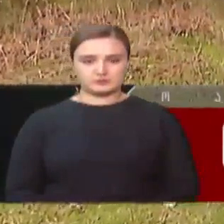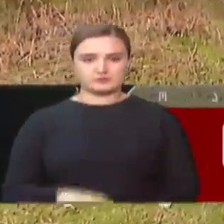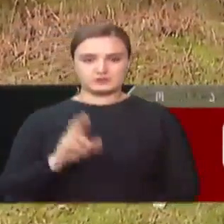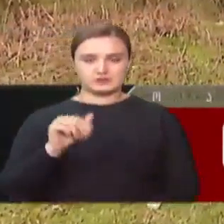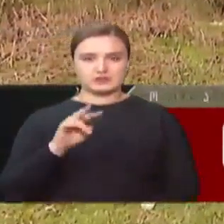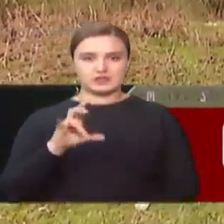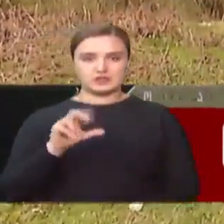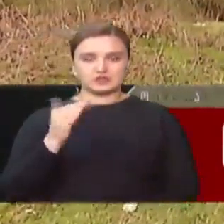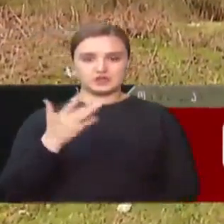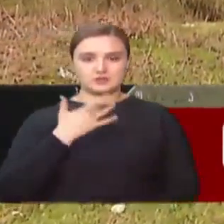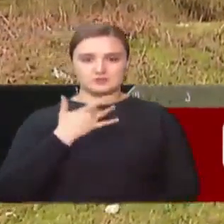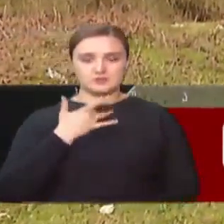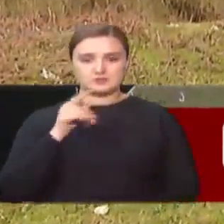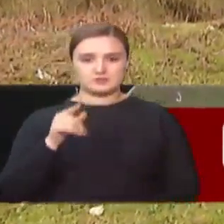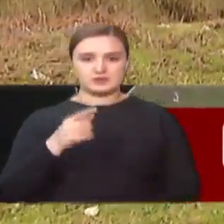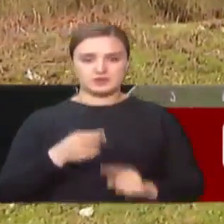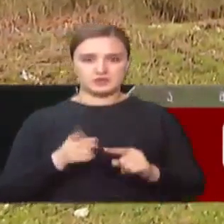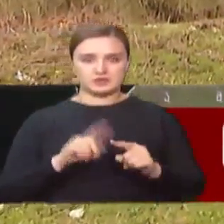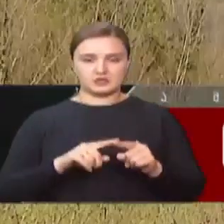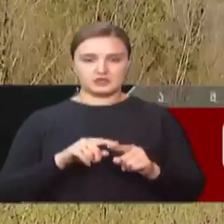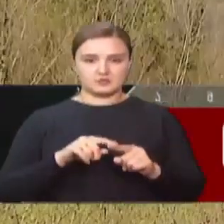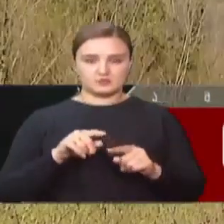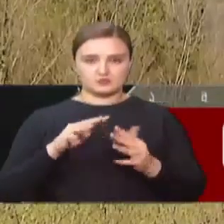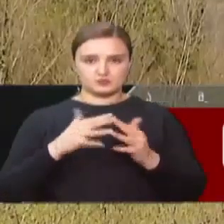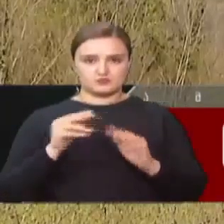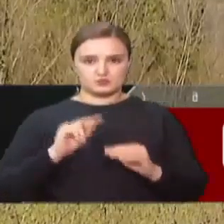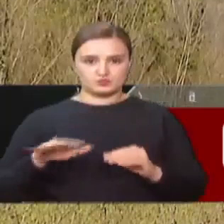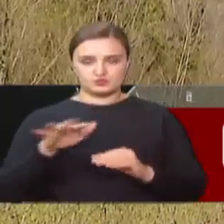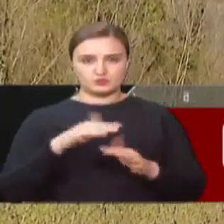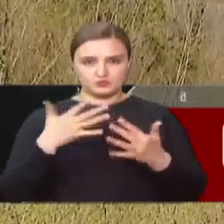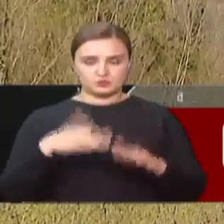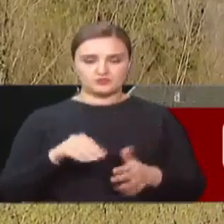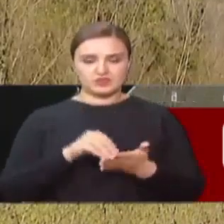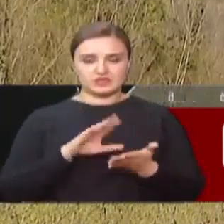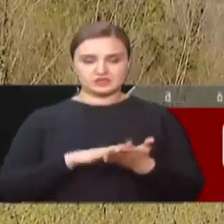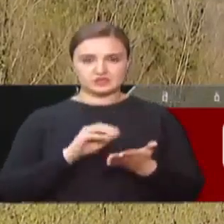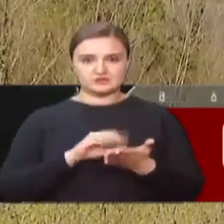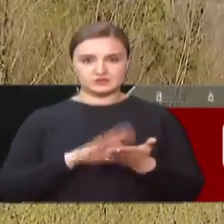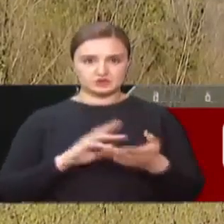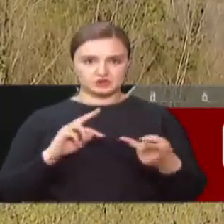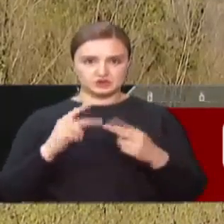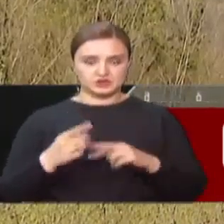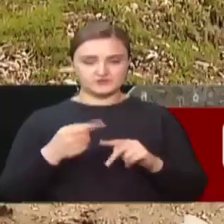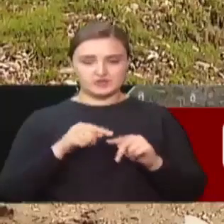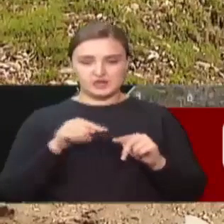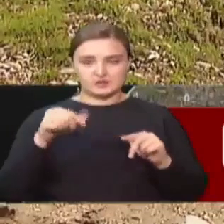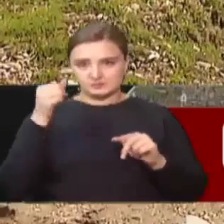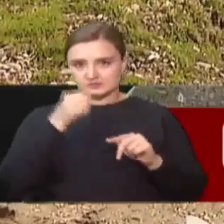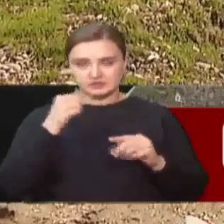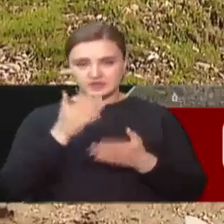მუნიციპალიტეტის მერიაში როგორც გითხრეს ქალაღალის პრობლემაზე უკვე მუშაობენ. ხარჯთაღრიცხვის პროექტი შეიცვალა. მიმდინარე